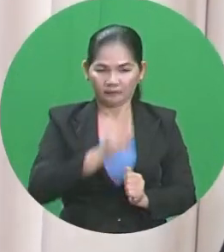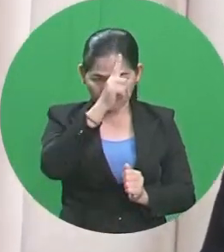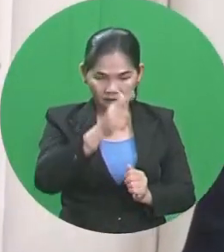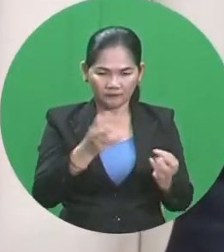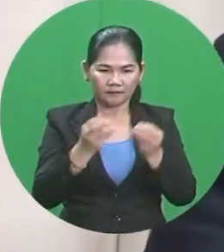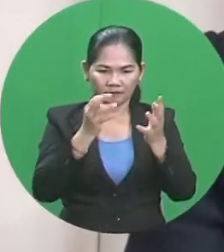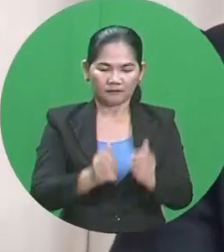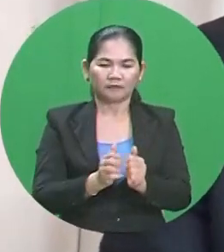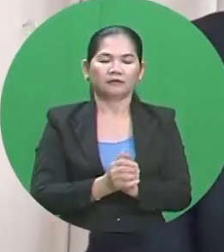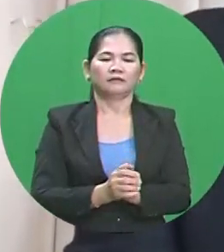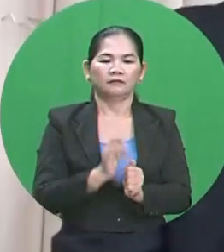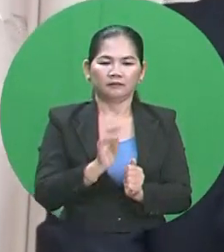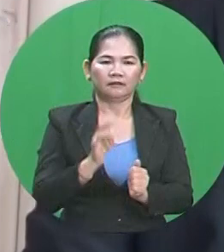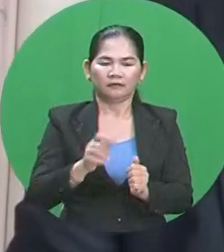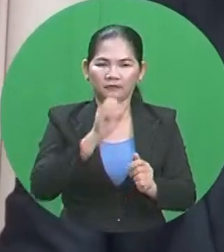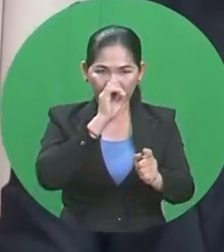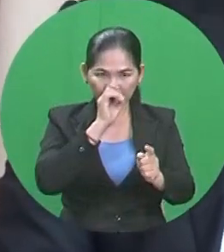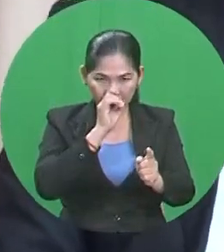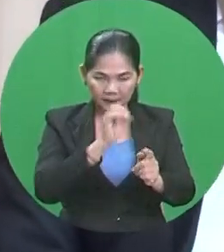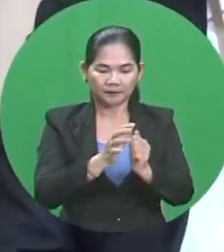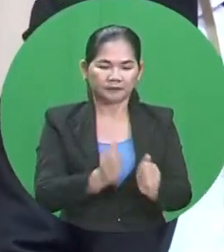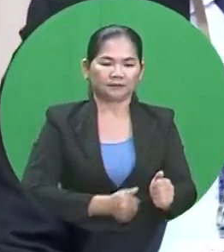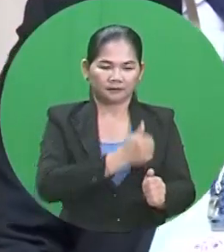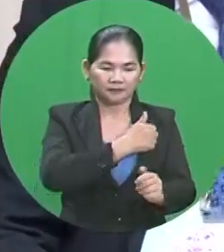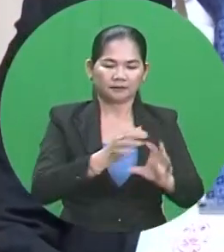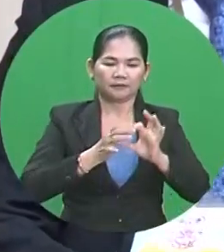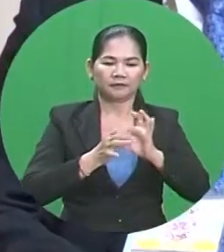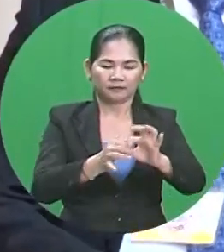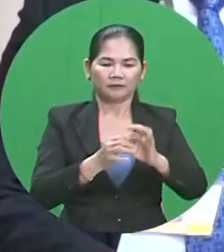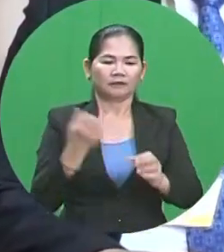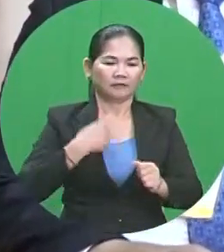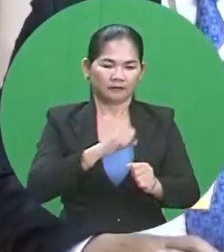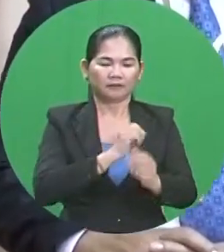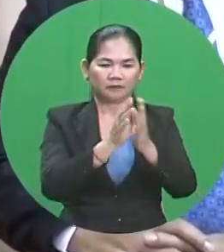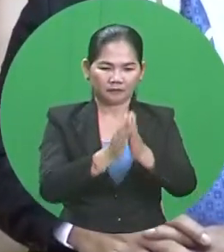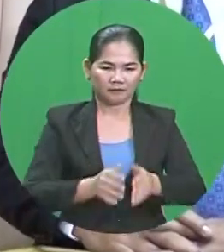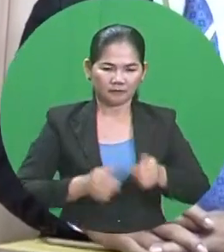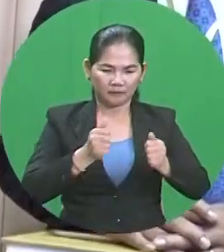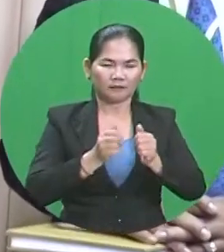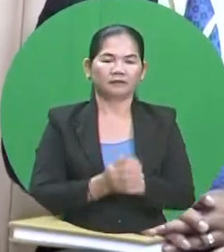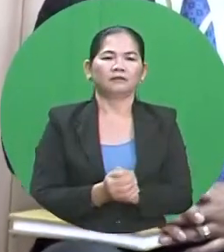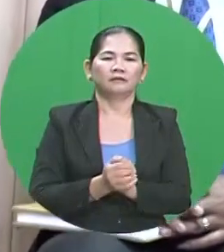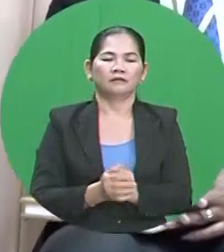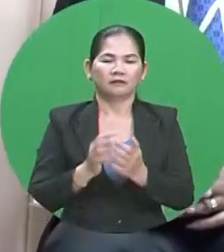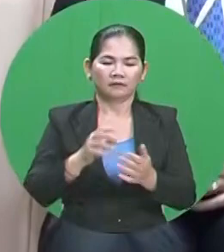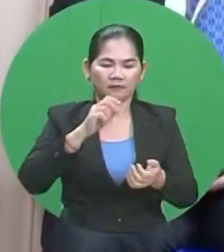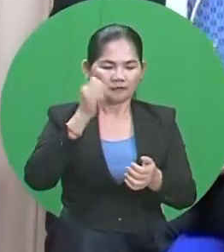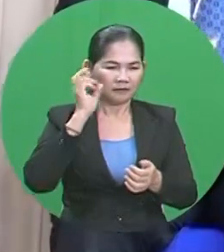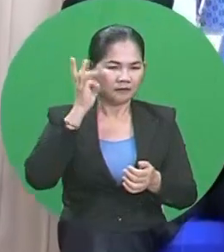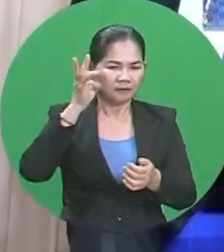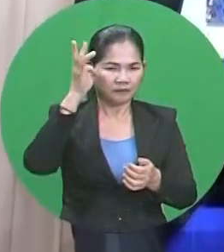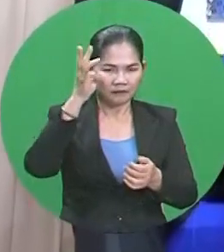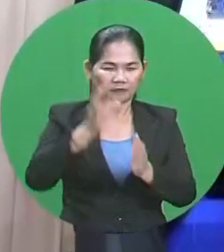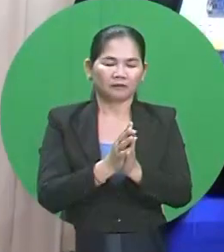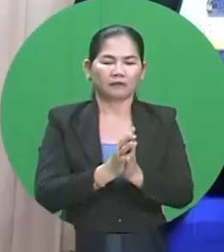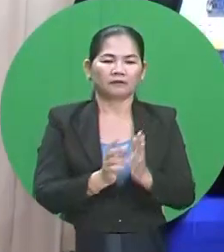វឧបនាយករដ្ឋមន្ត្រីបានបញ្ជាក់ថាក្រសួងទំនាក់ទំនងជាមួយរដ្ឋសភាប្រសិទ្ធភាពនិងអធិការកិច្ចមានទស្សនៈវិស័យ